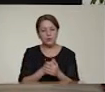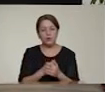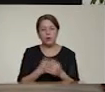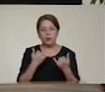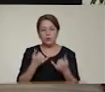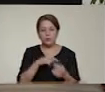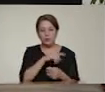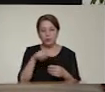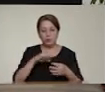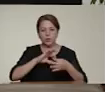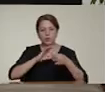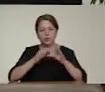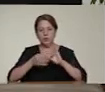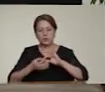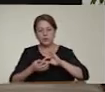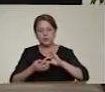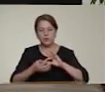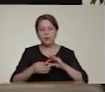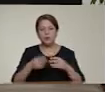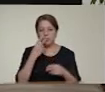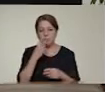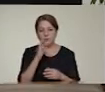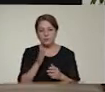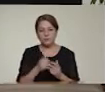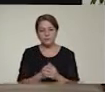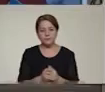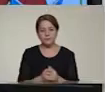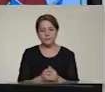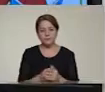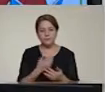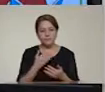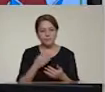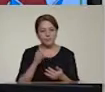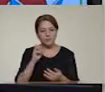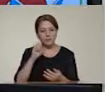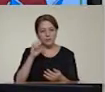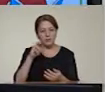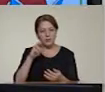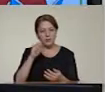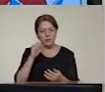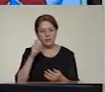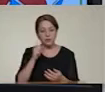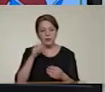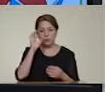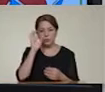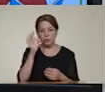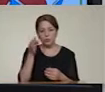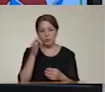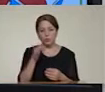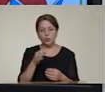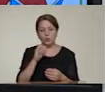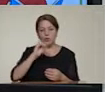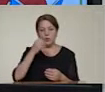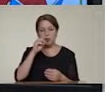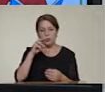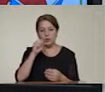gap tuzgan holatda tahlil qilib olaylik. Masalaga to'g'ri yondashilsa, yechim topiladi.